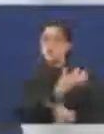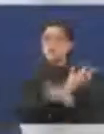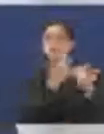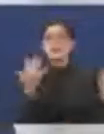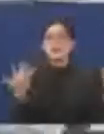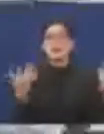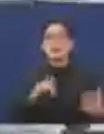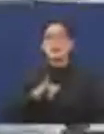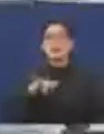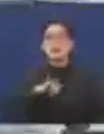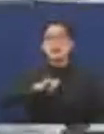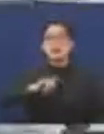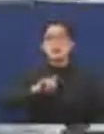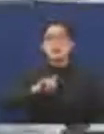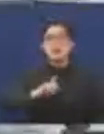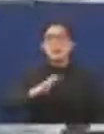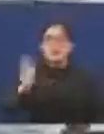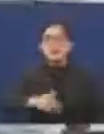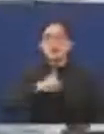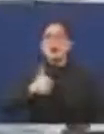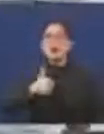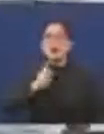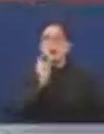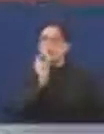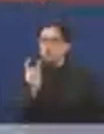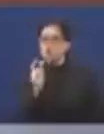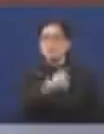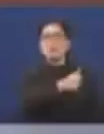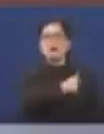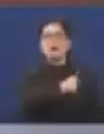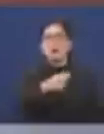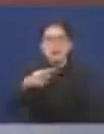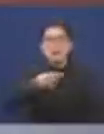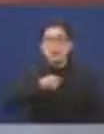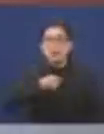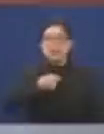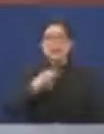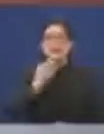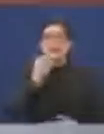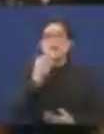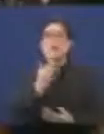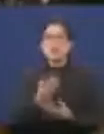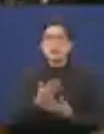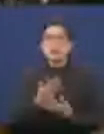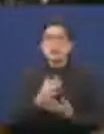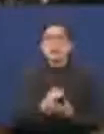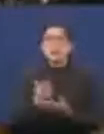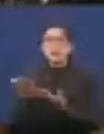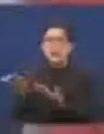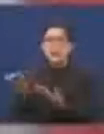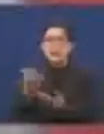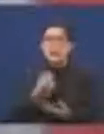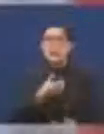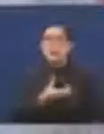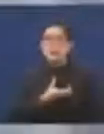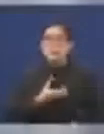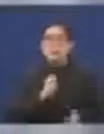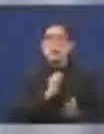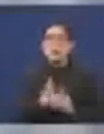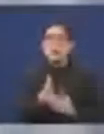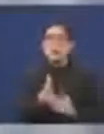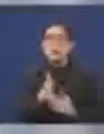untuk bangsa kita. Terima kasih. Waktunya masih ada, Pak Prabowo, mau dilanjutkan? Ya, ya kalau udah, mau apa